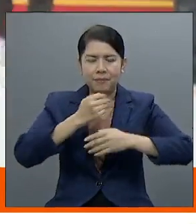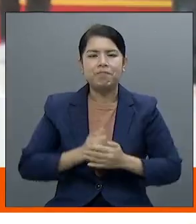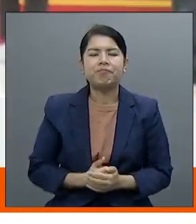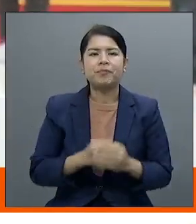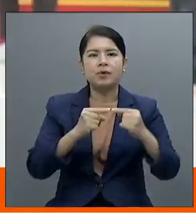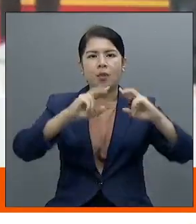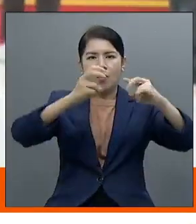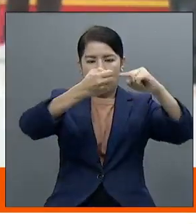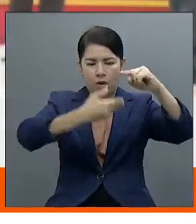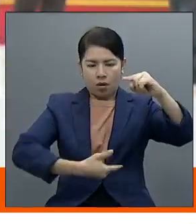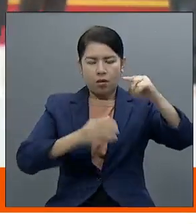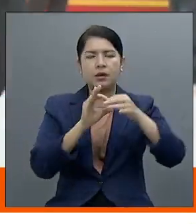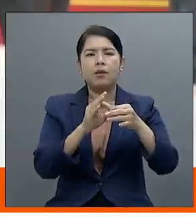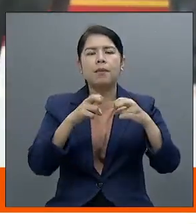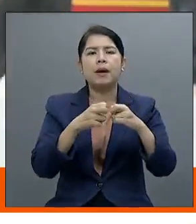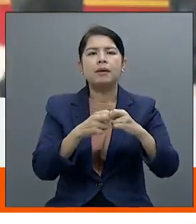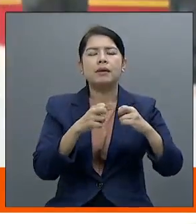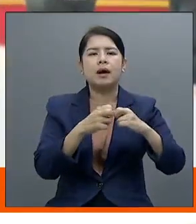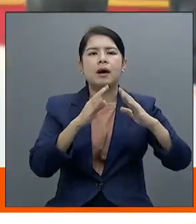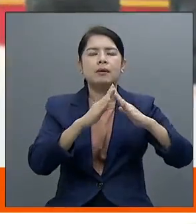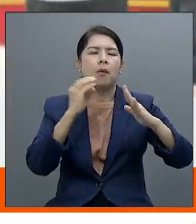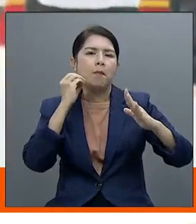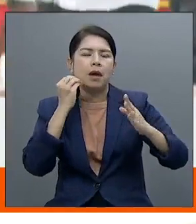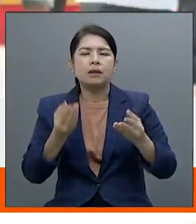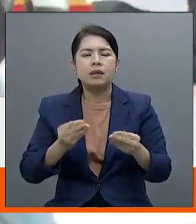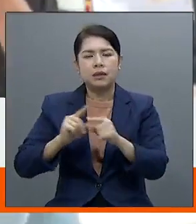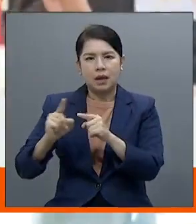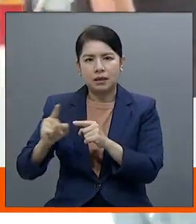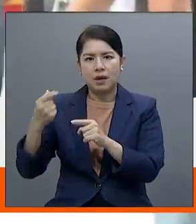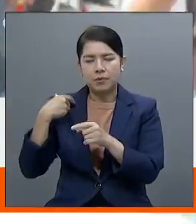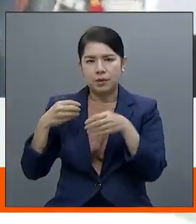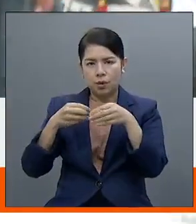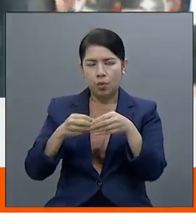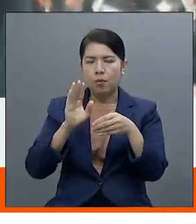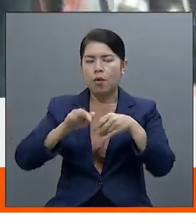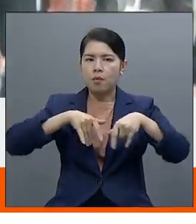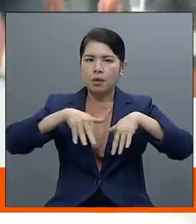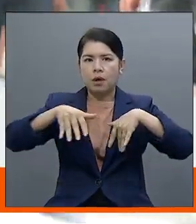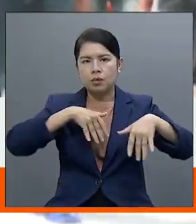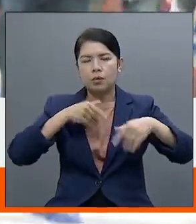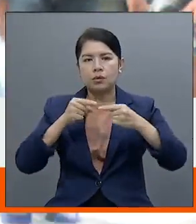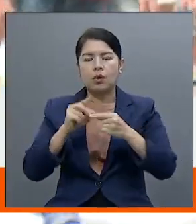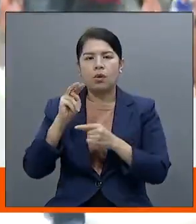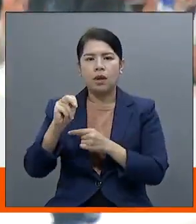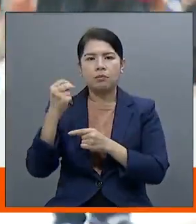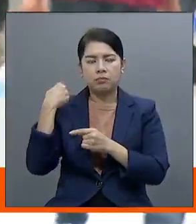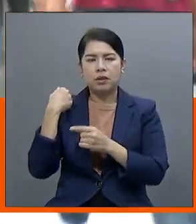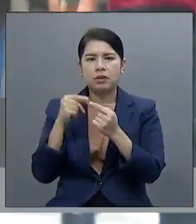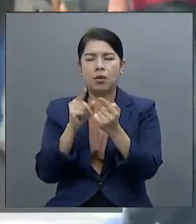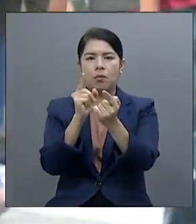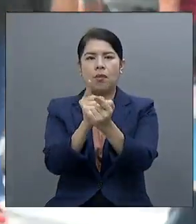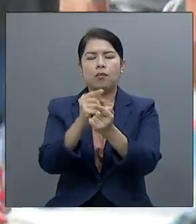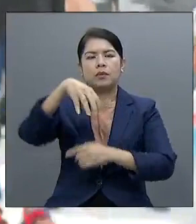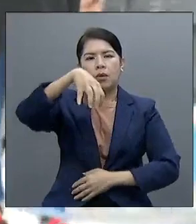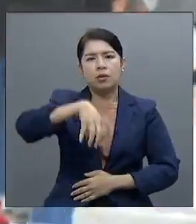ข้อเกี่ยวกับเรื่องของปัญหาที่อยู่อาศัยได้มีการเรียกร้องรวมตัวณชุมนุมใหญ่นะคะที่หน้าลานคนเมืองกรุงเทพมหานครนะค